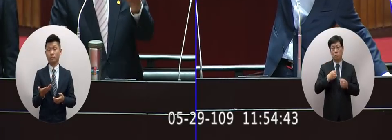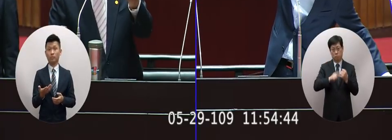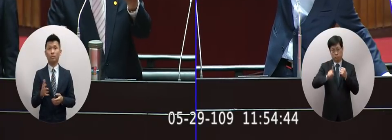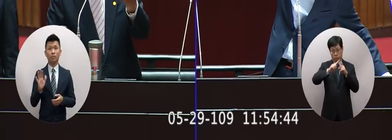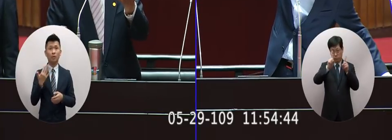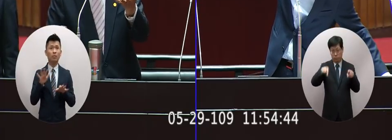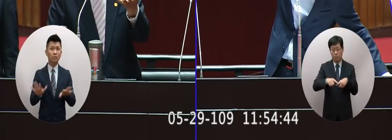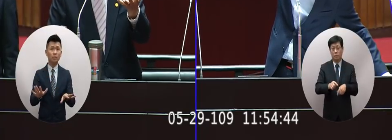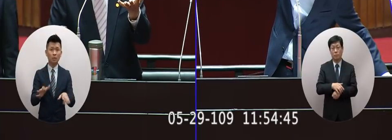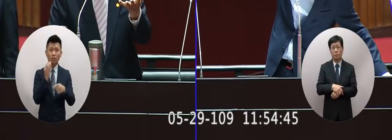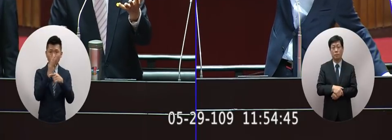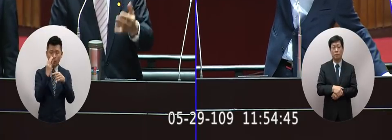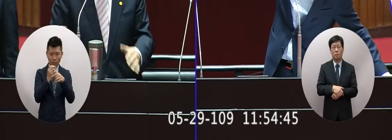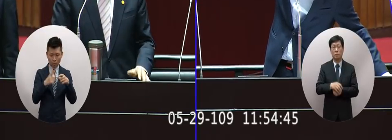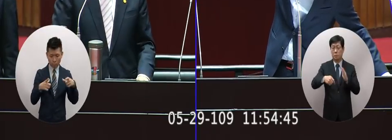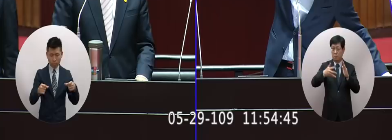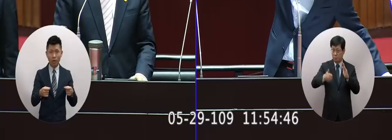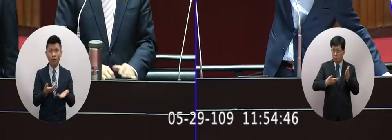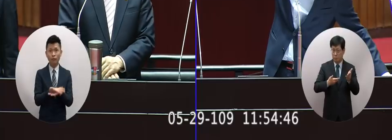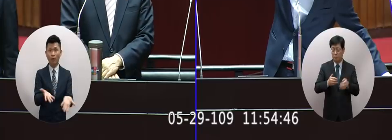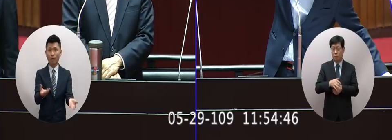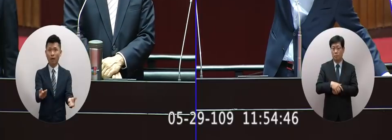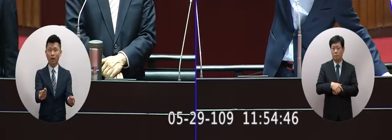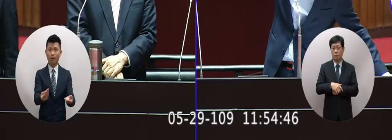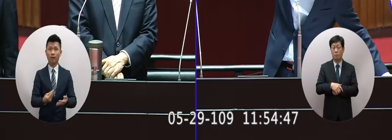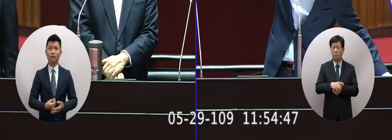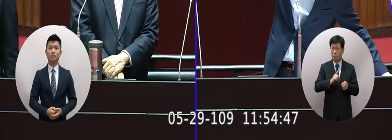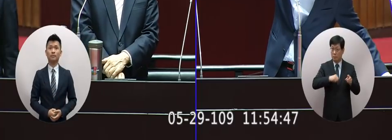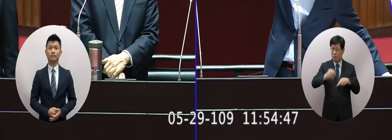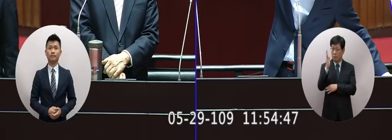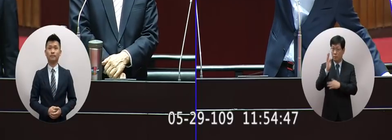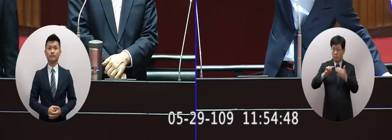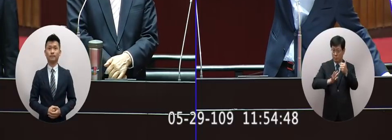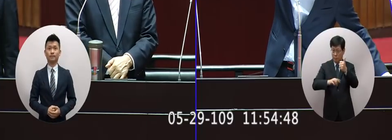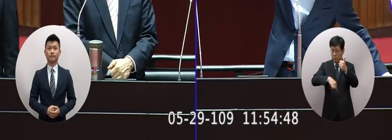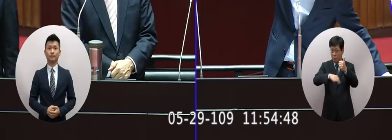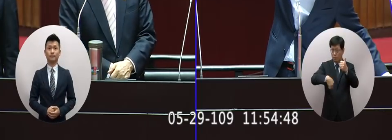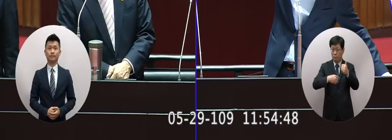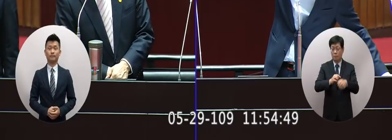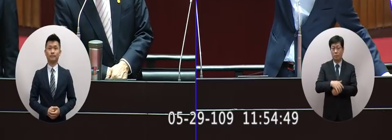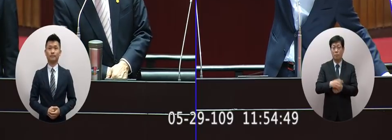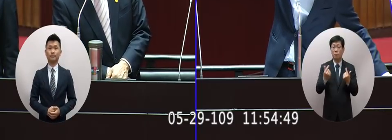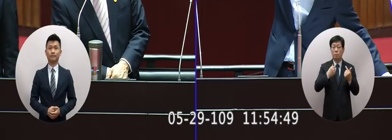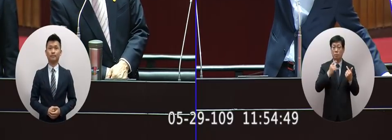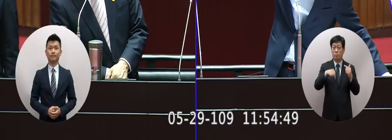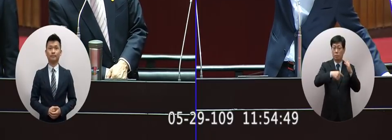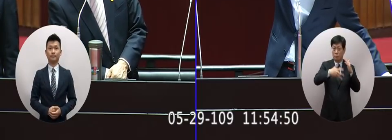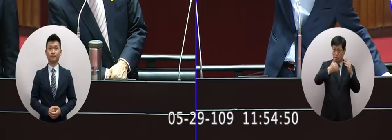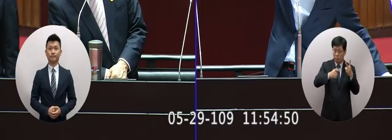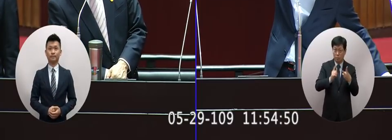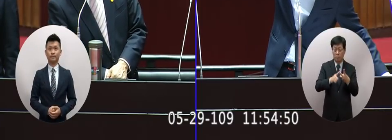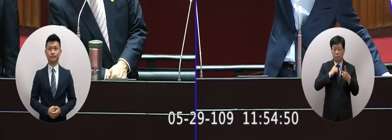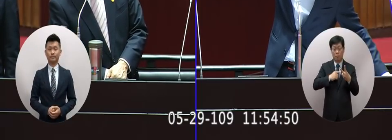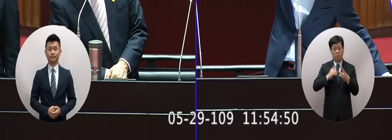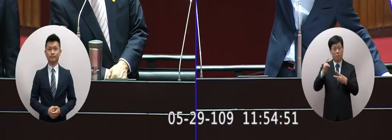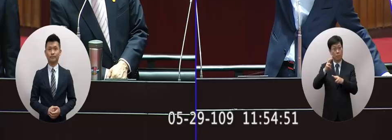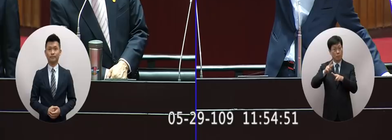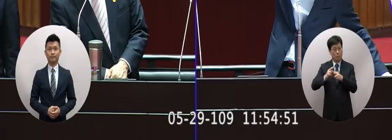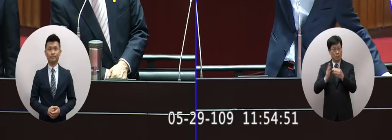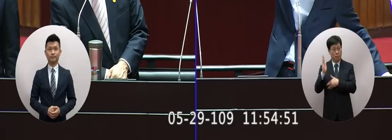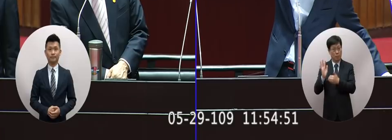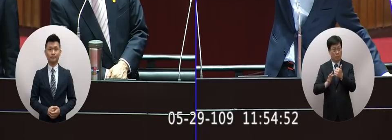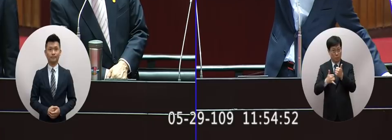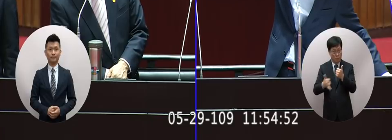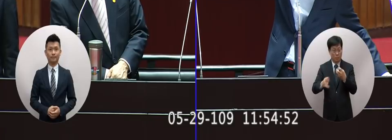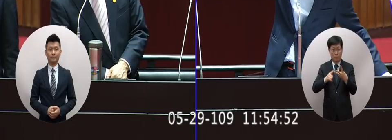张， 但现在没有库碰券啊。 现在你行政团队哦，包括院长，包括龚政委，包